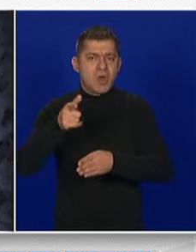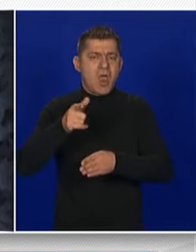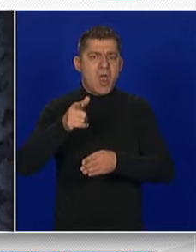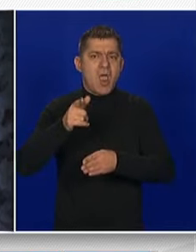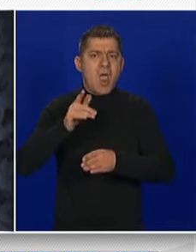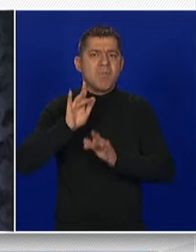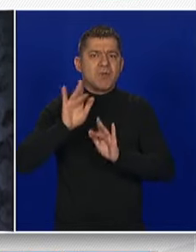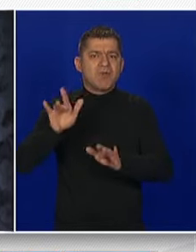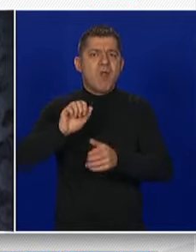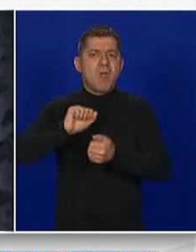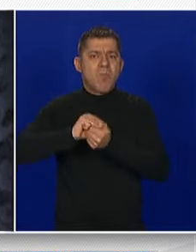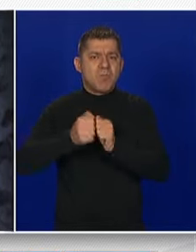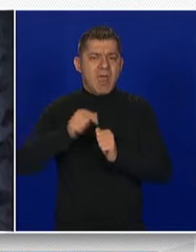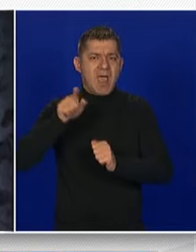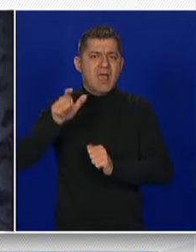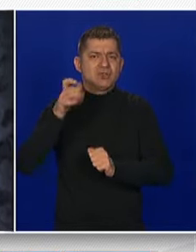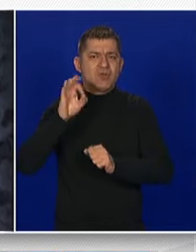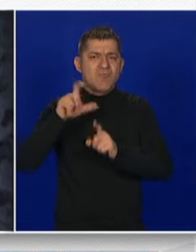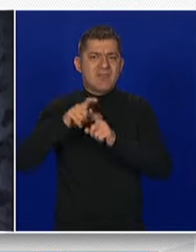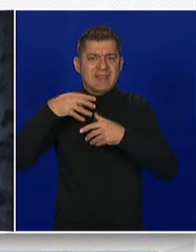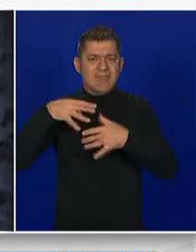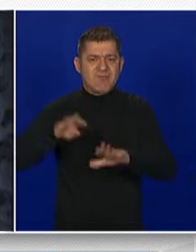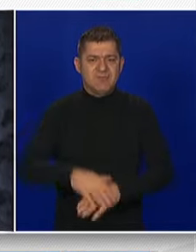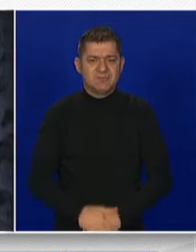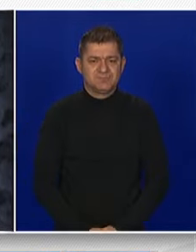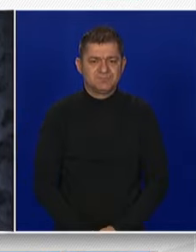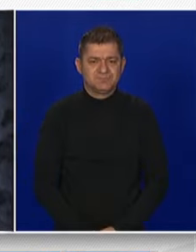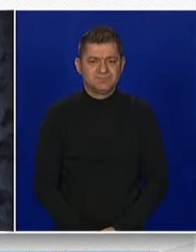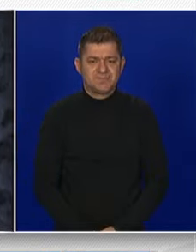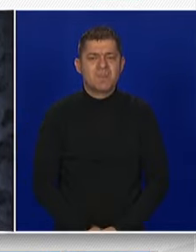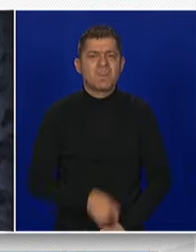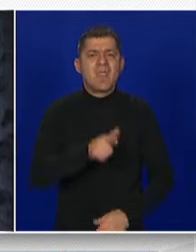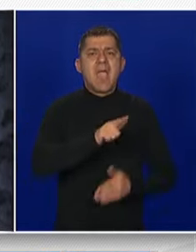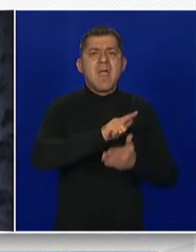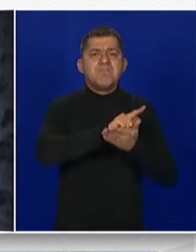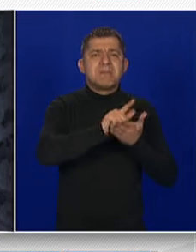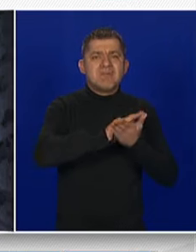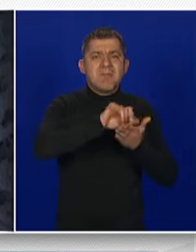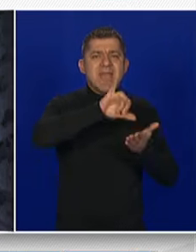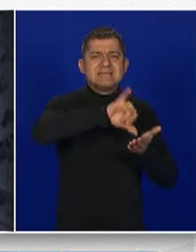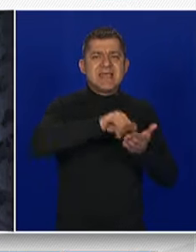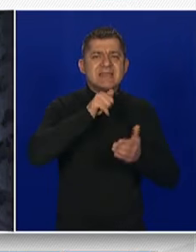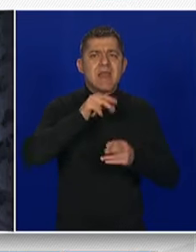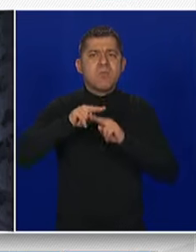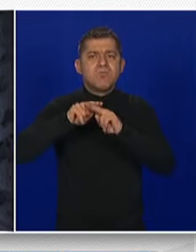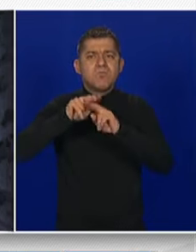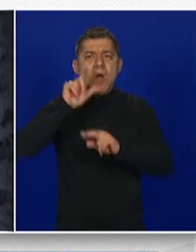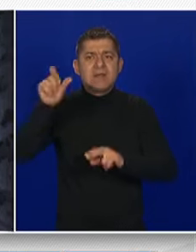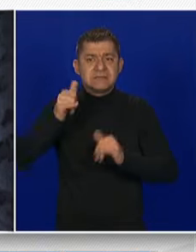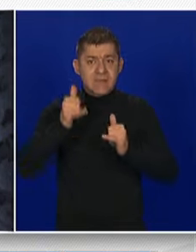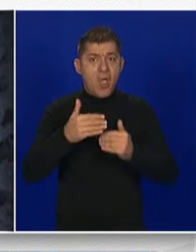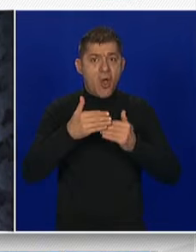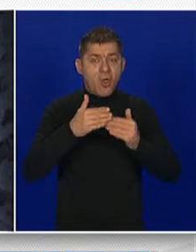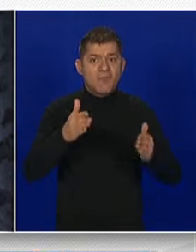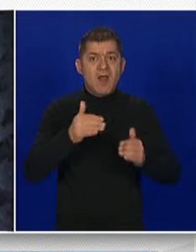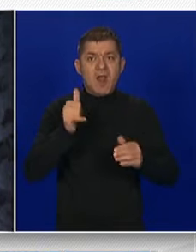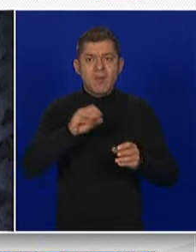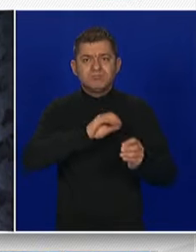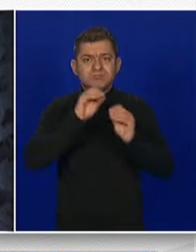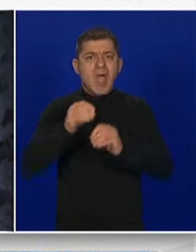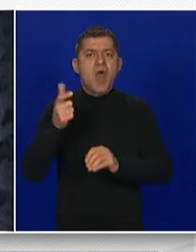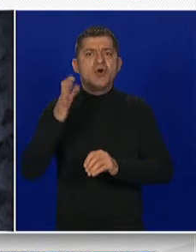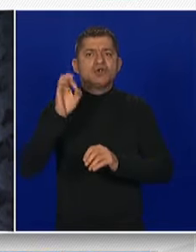COVID-19 infekcije. Ovi tercijarni centri i bolnice, otvarali se neke nove zbog popunjenosti i trenutnog kapaciteta, i hoće li